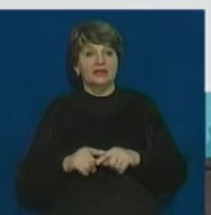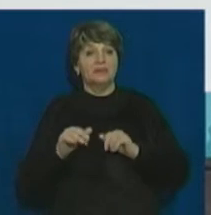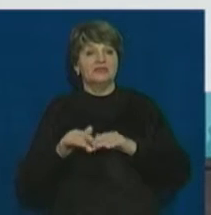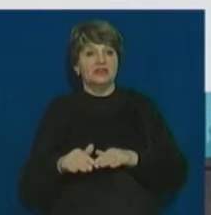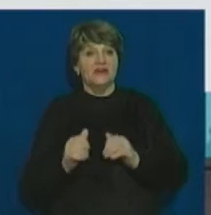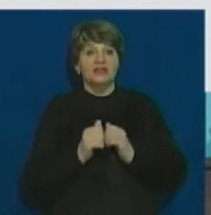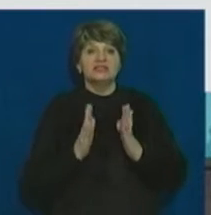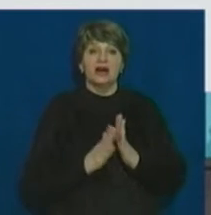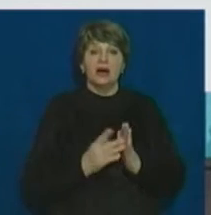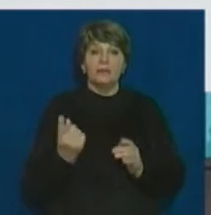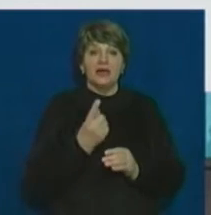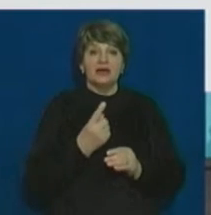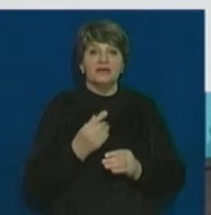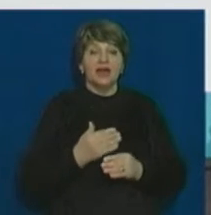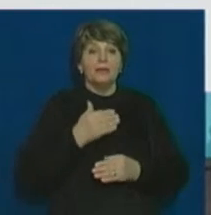загалом першопочатково процес